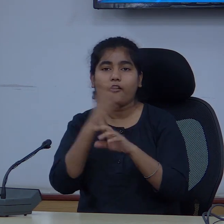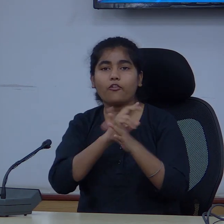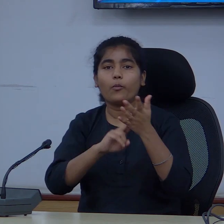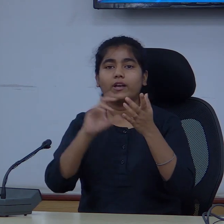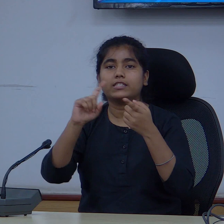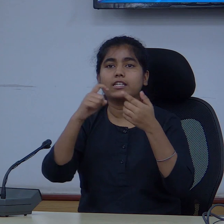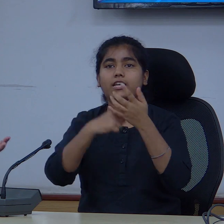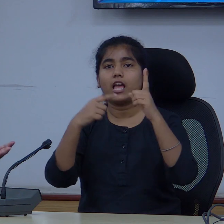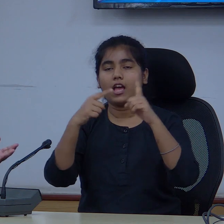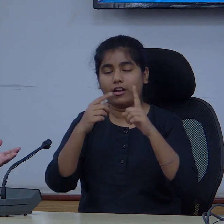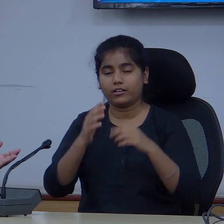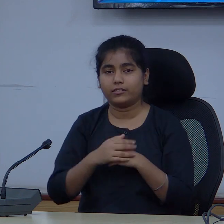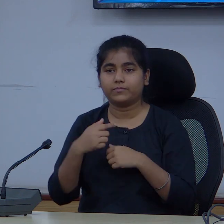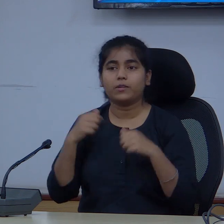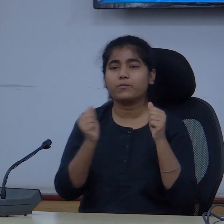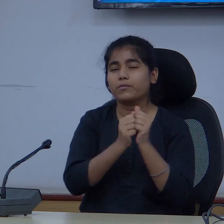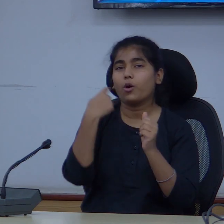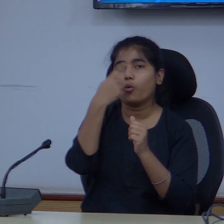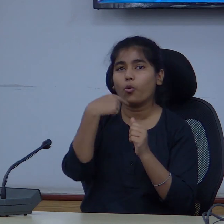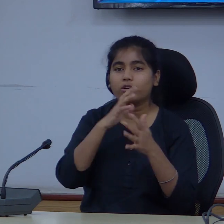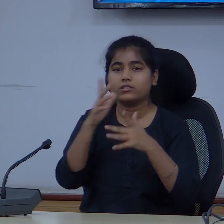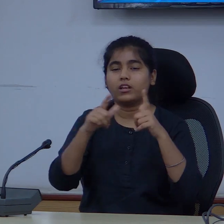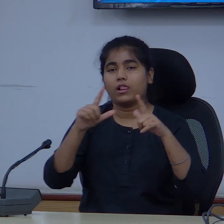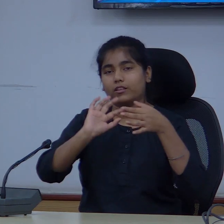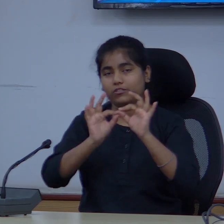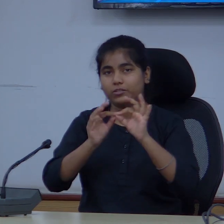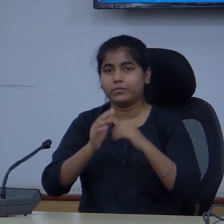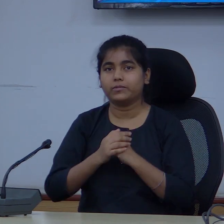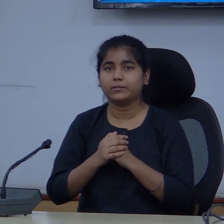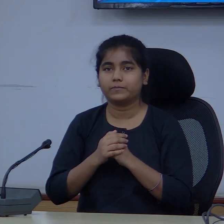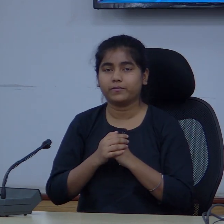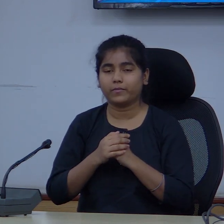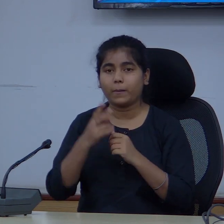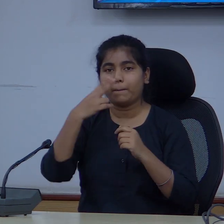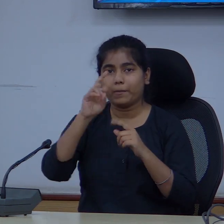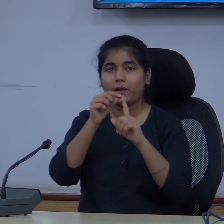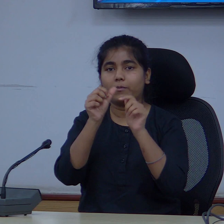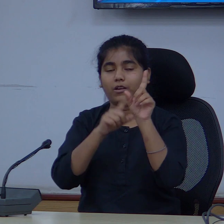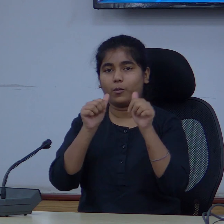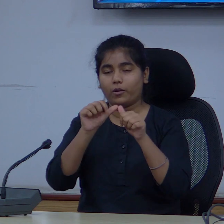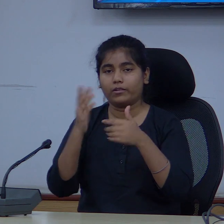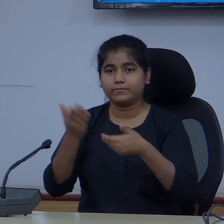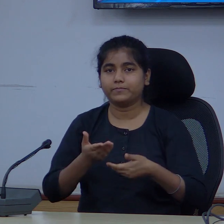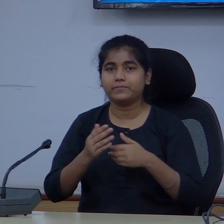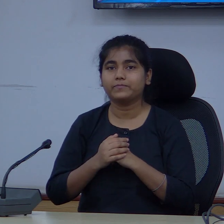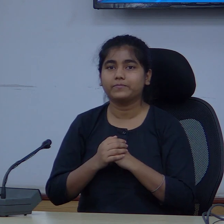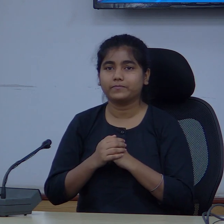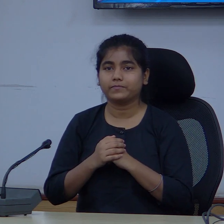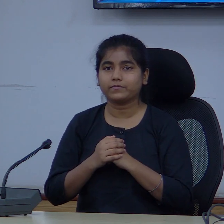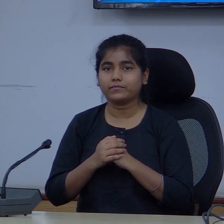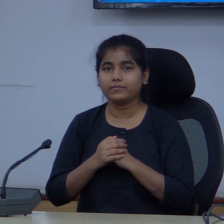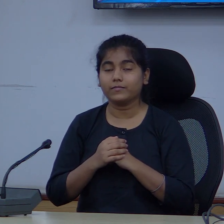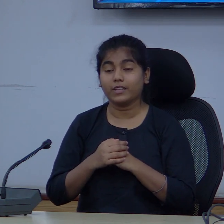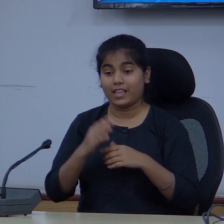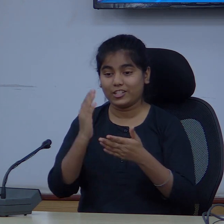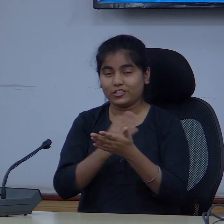आपका। और मेरे बगल में आप देख रहे हैं साइन लैंग्वेज इंटरप्रेटर पायल सेरी जी। पायल, आपको भी बहुत बहुत स्वागत है। तो चलिए